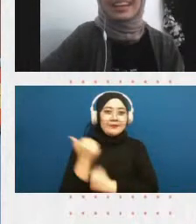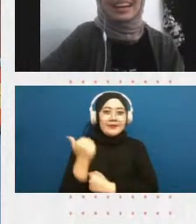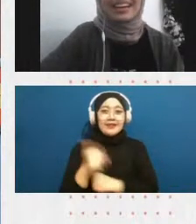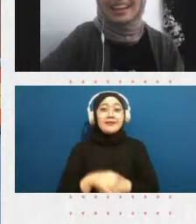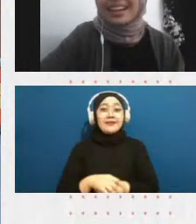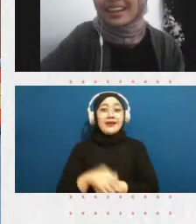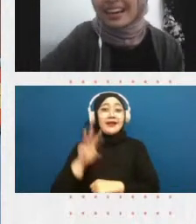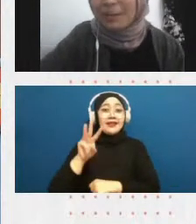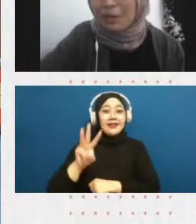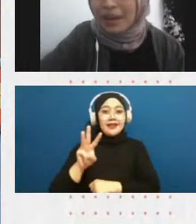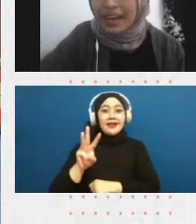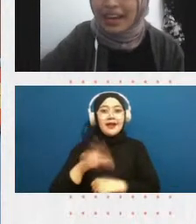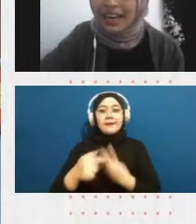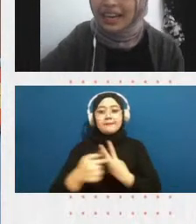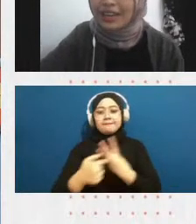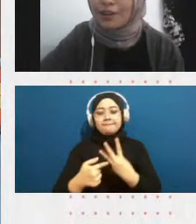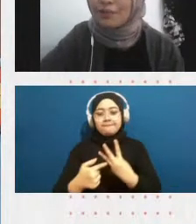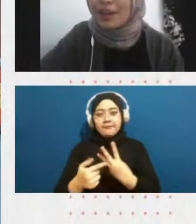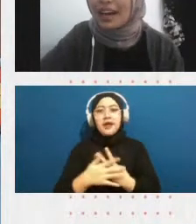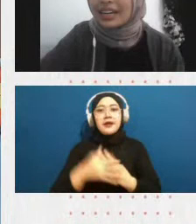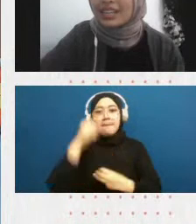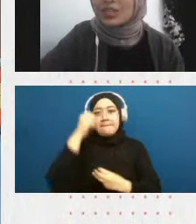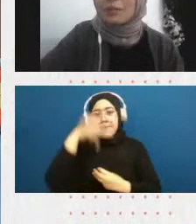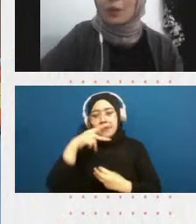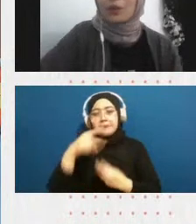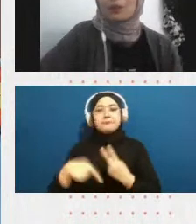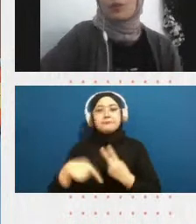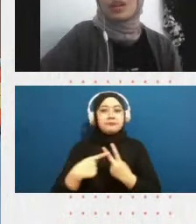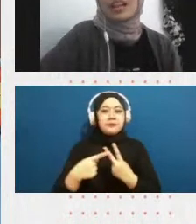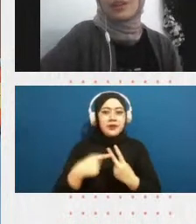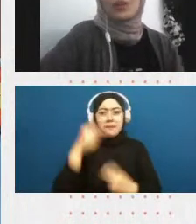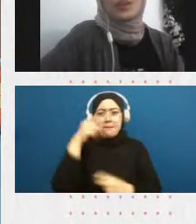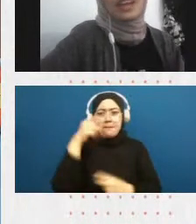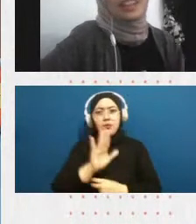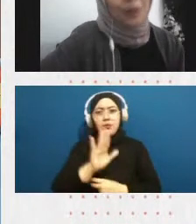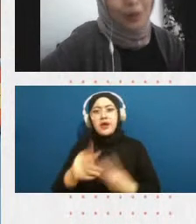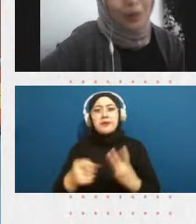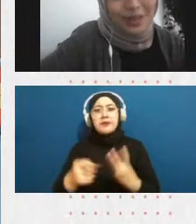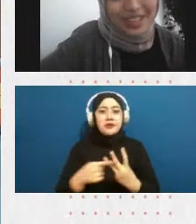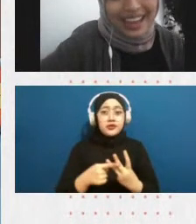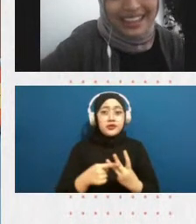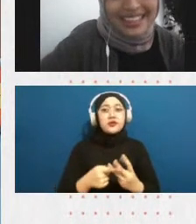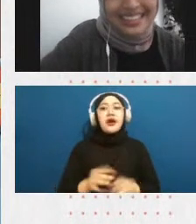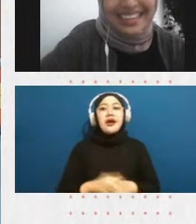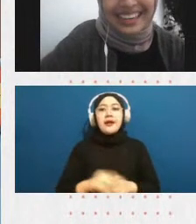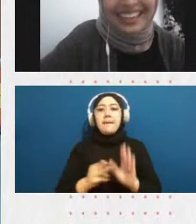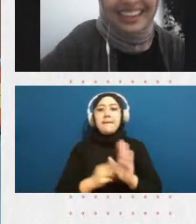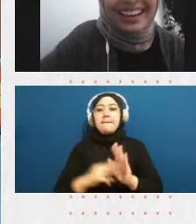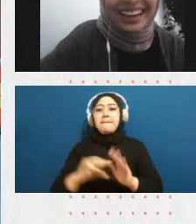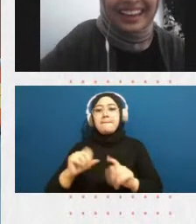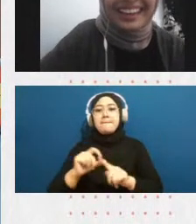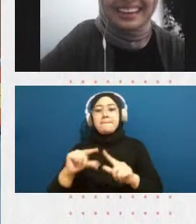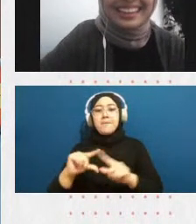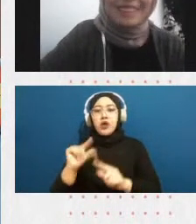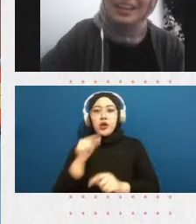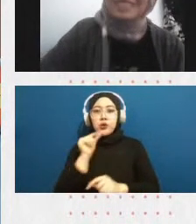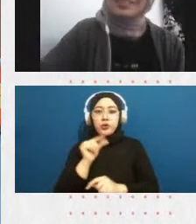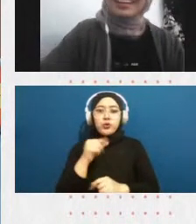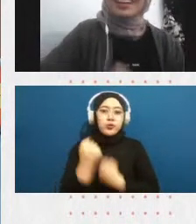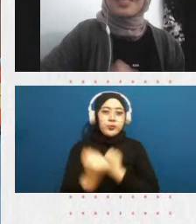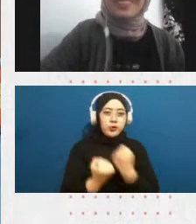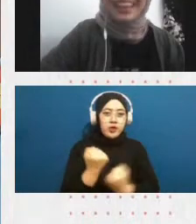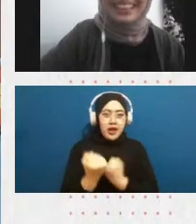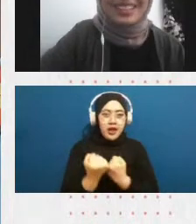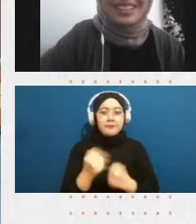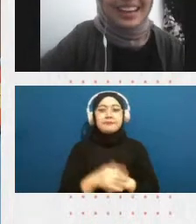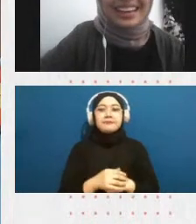oleh OJK, ada yang dari perbankan, non-bank, dan juga memperkuat permodalan untuk meningkatkan produksi usahanya sendiri. Oke, terima kasih